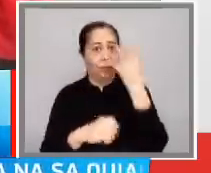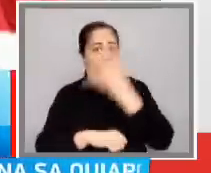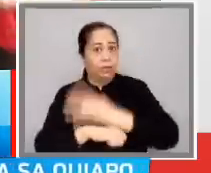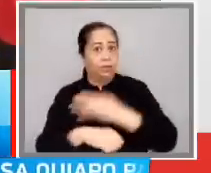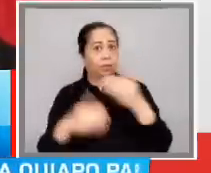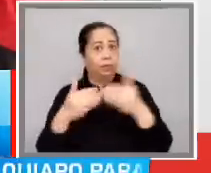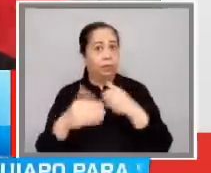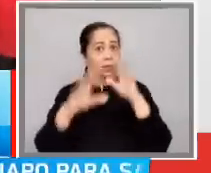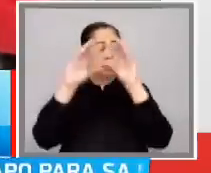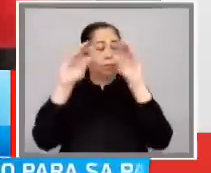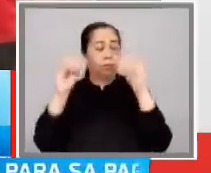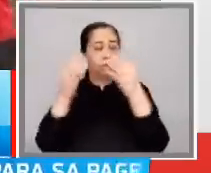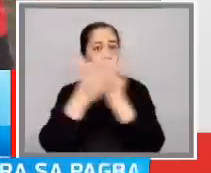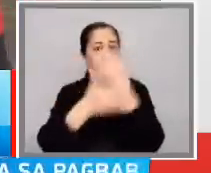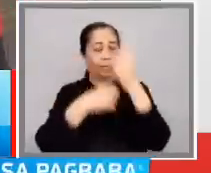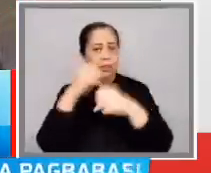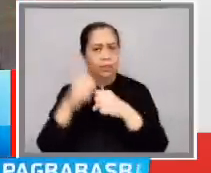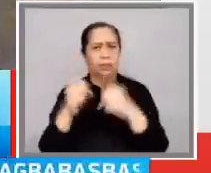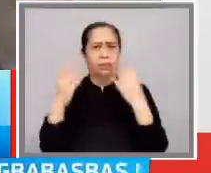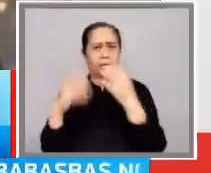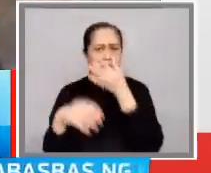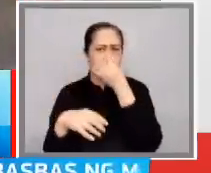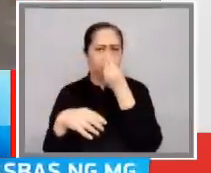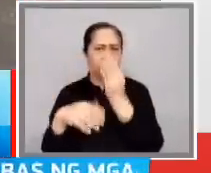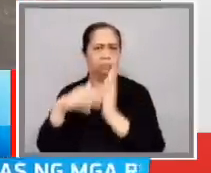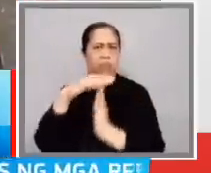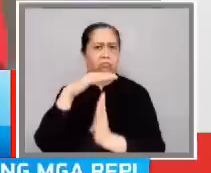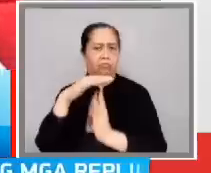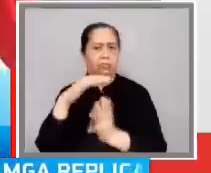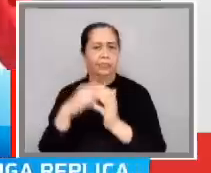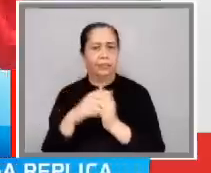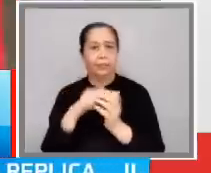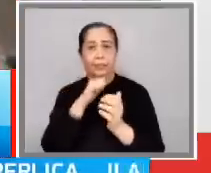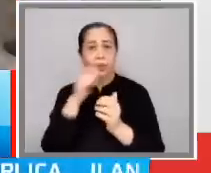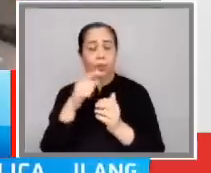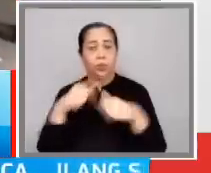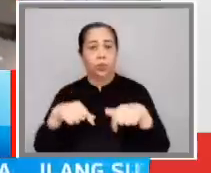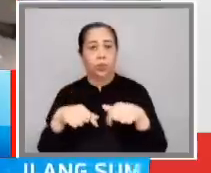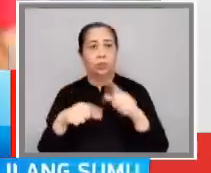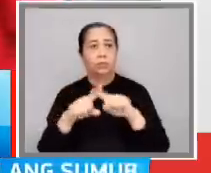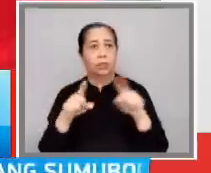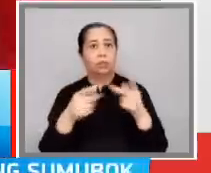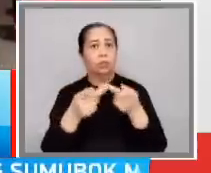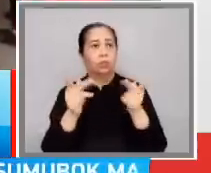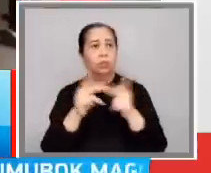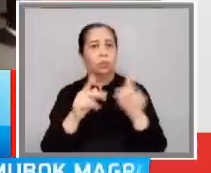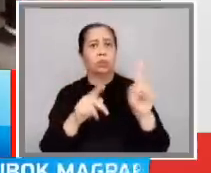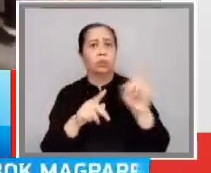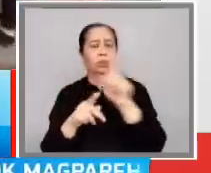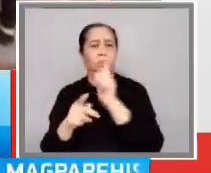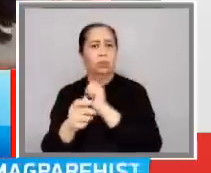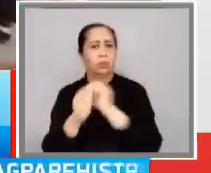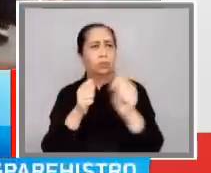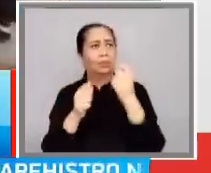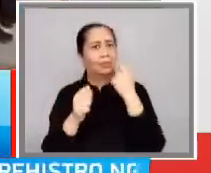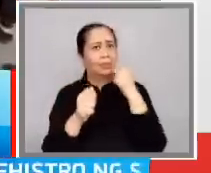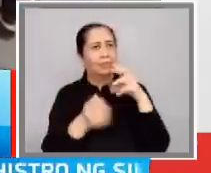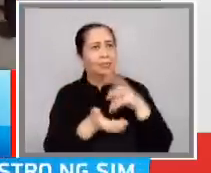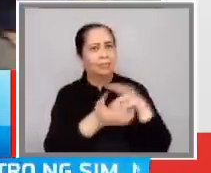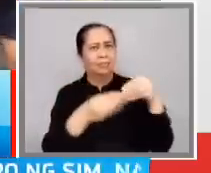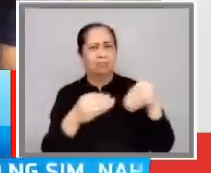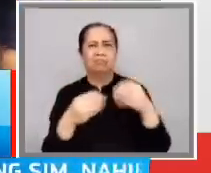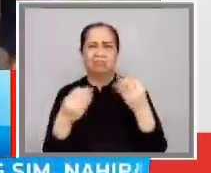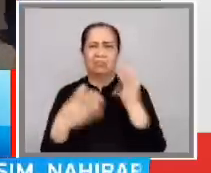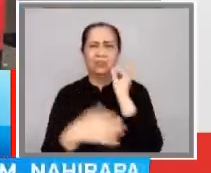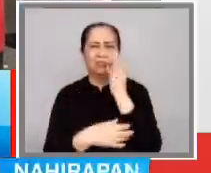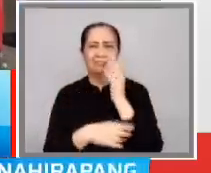pagsalubong, eh, talagang ganito pa rin katumal ang bintahan. Actually, Rafi, hindi lang sa pwesto ito, ano, kundi halos sa lahat ng nadaanan natin kanina. Ang dami-daming prutas,